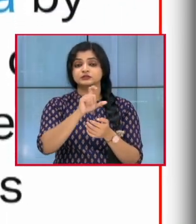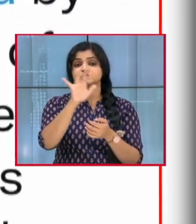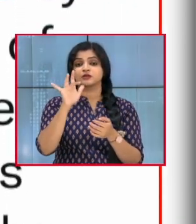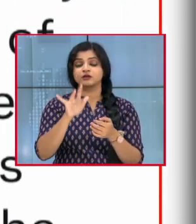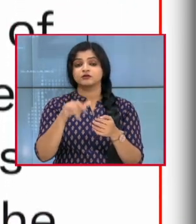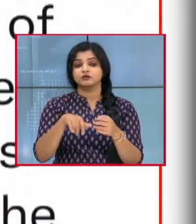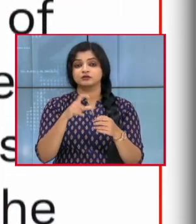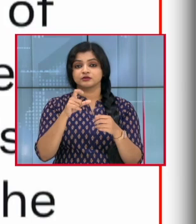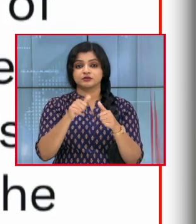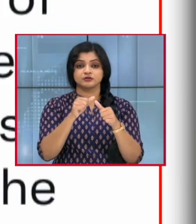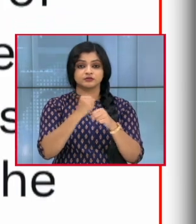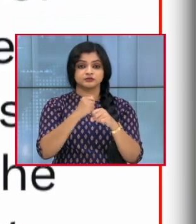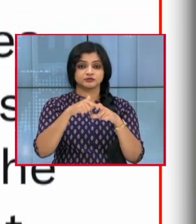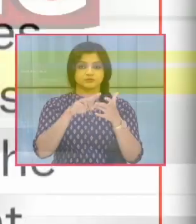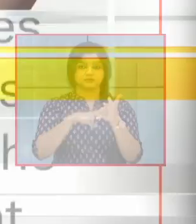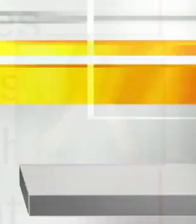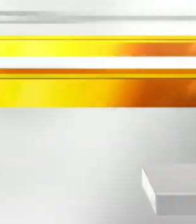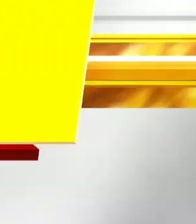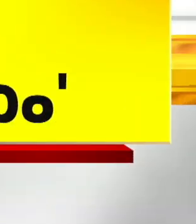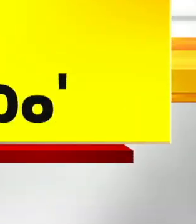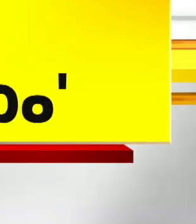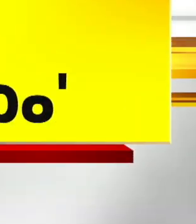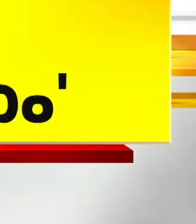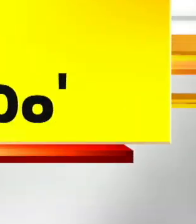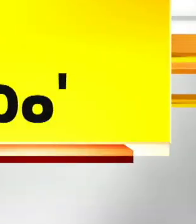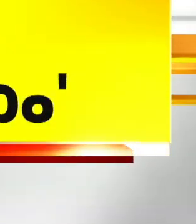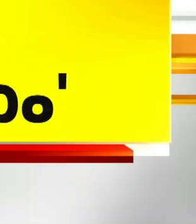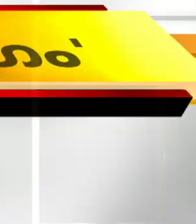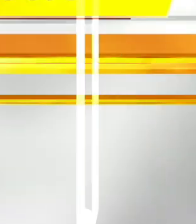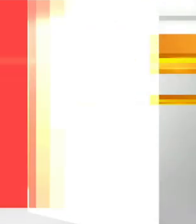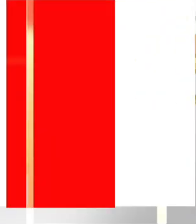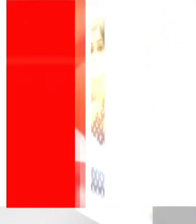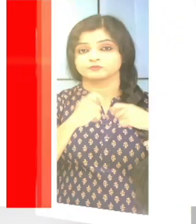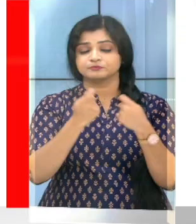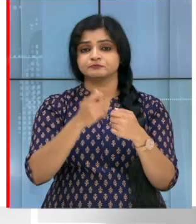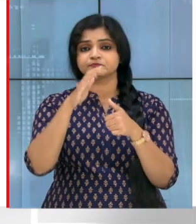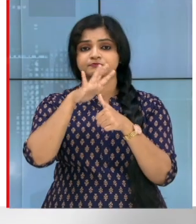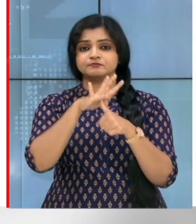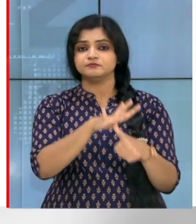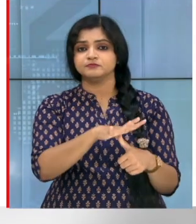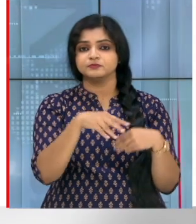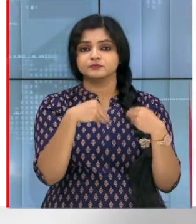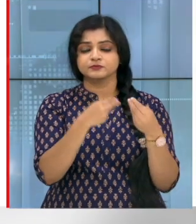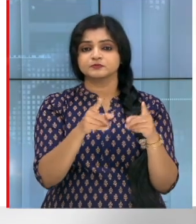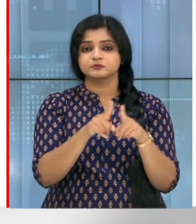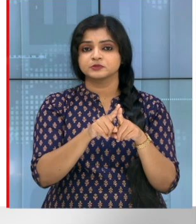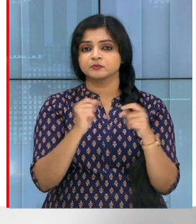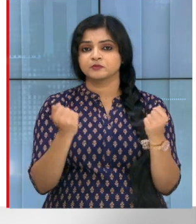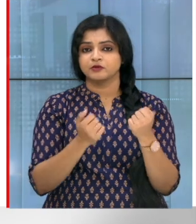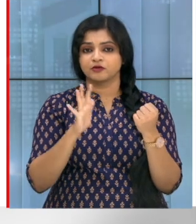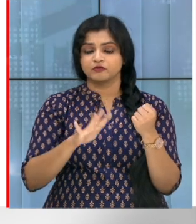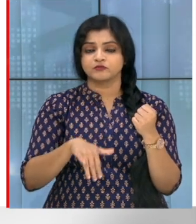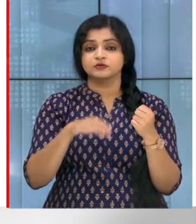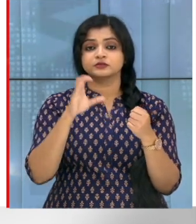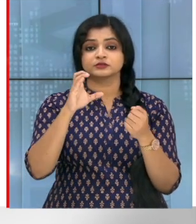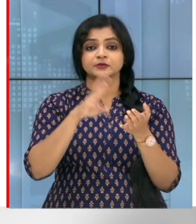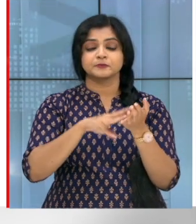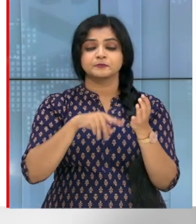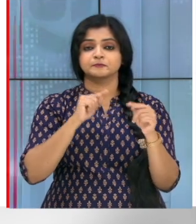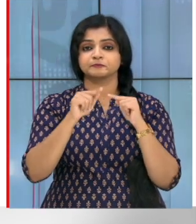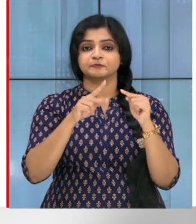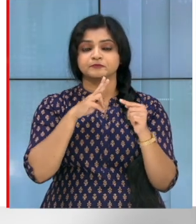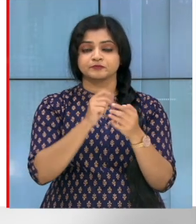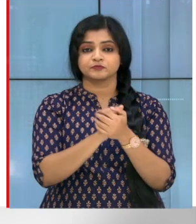ഏജൻസികളെ ഉപയോഗിച്ച് BJP പ്രതിപക്ഷ ശബ്ദങ്ങളെ അടിച്ചമർത്താൻ വേണ്ടി ശ്രമിക്കുകയാണ് എന്ന വിമർശനം മുഖ്യമന്ത്രി തന്നെ ഉയർത്തുന്നു.